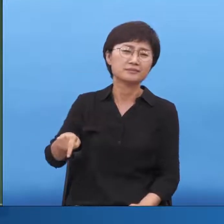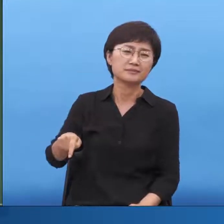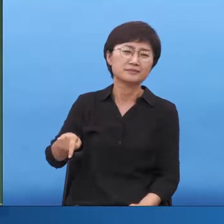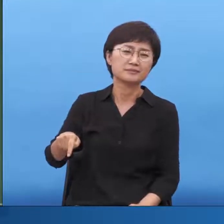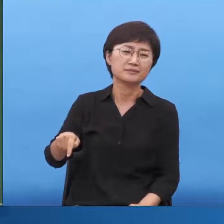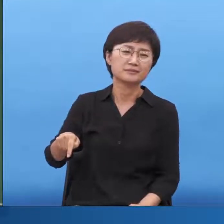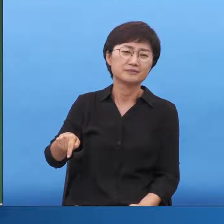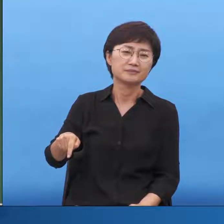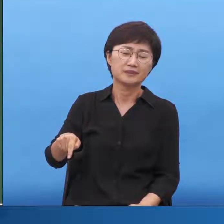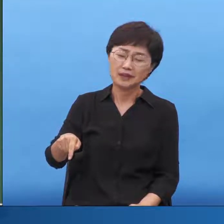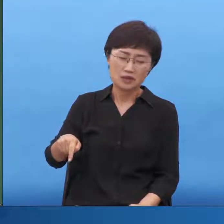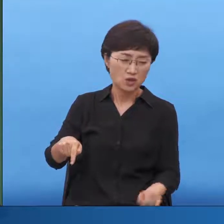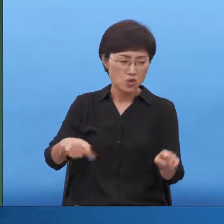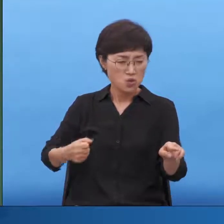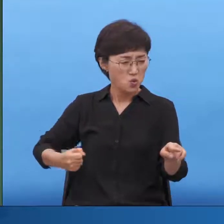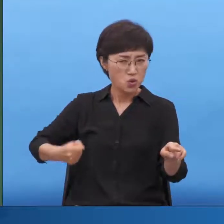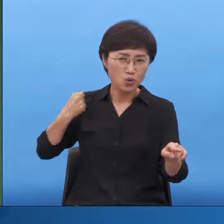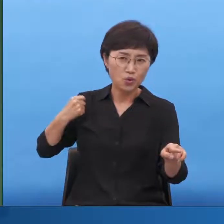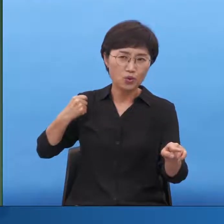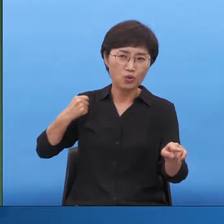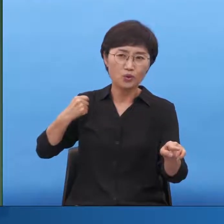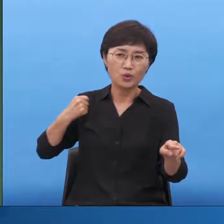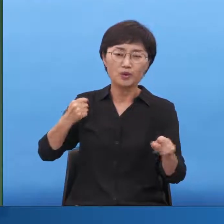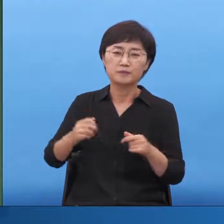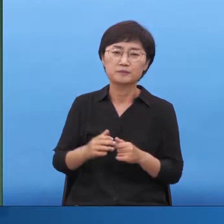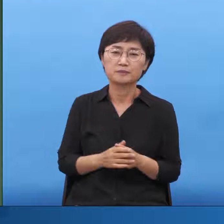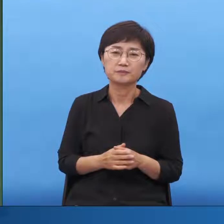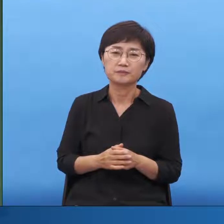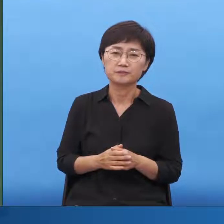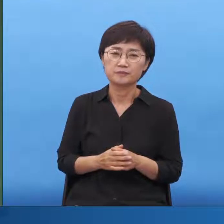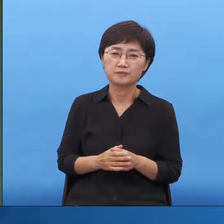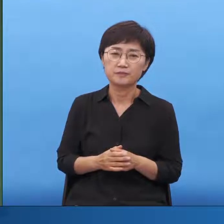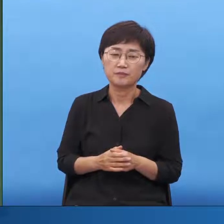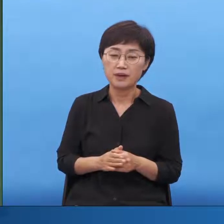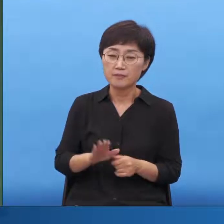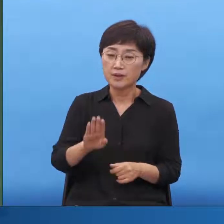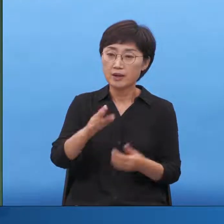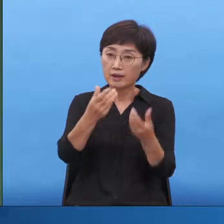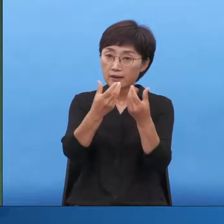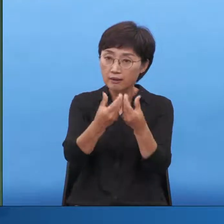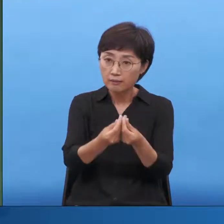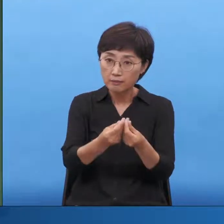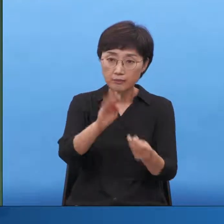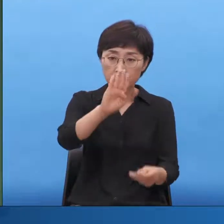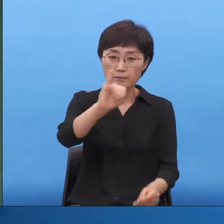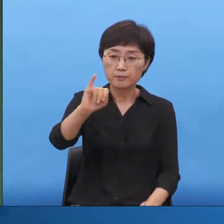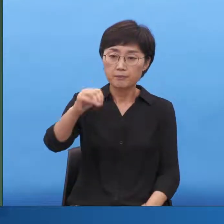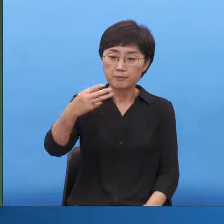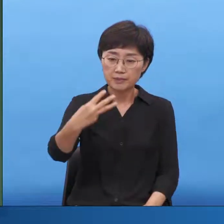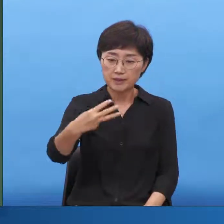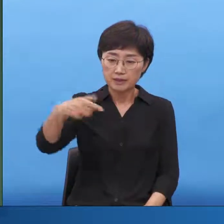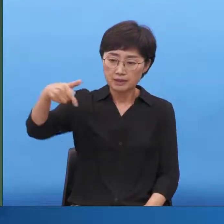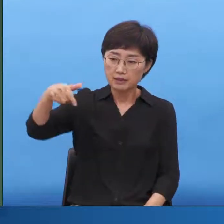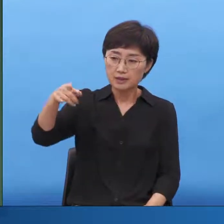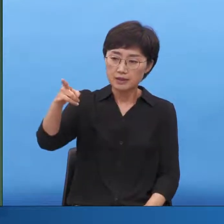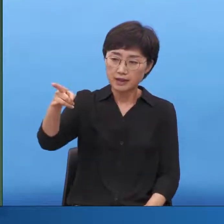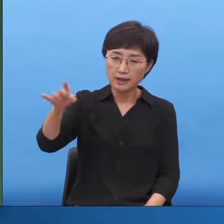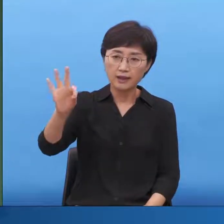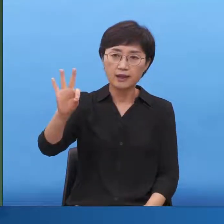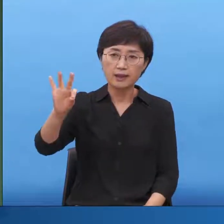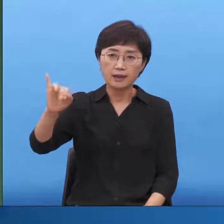不是输了，而是看似是输了。 그래서 뭐 쉽게 말하면 렘도 알지만 빌 게이츠 같은 인물은 그 3단체